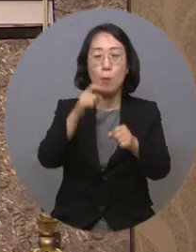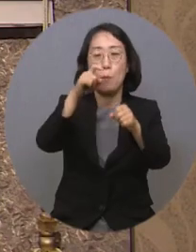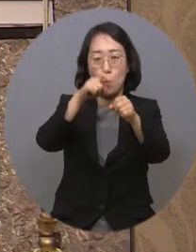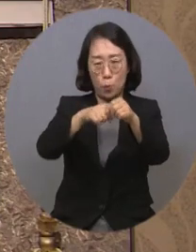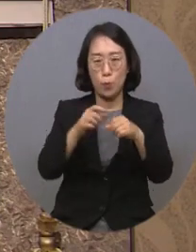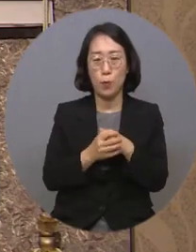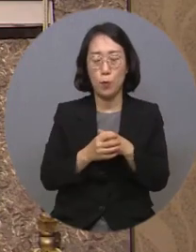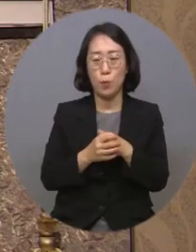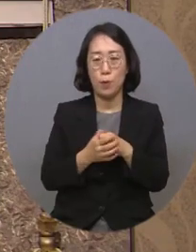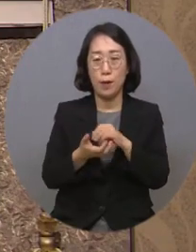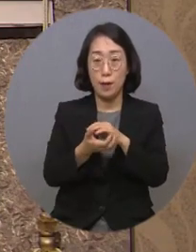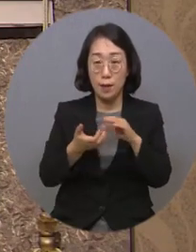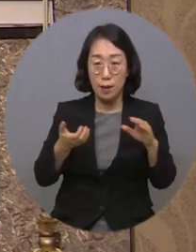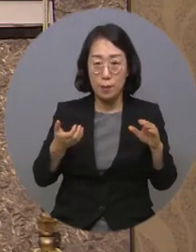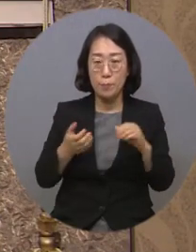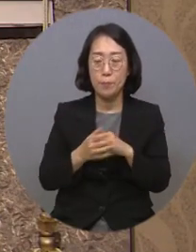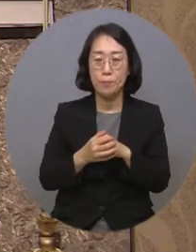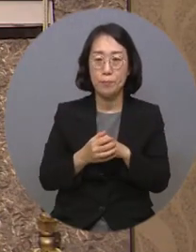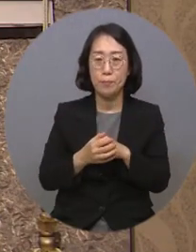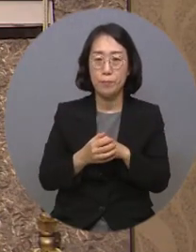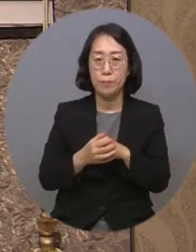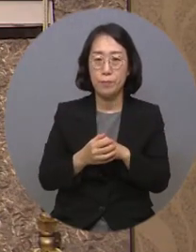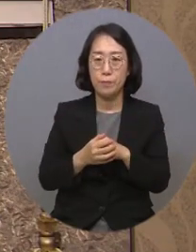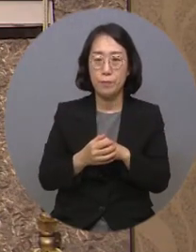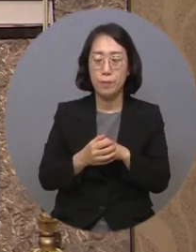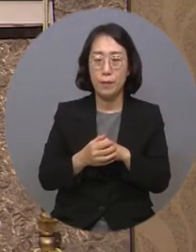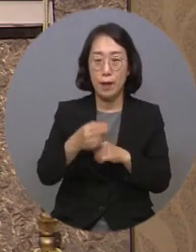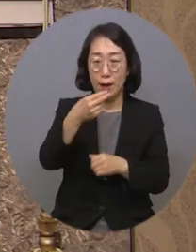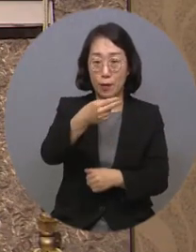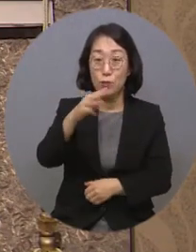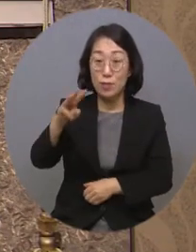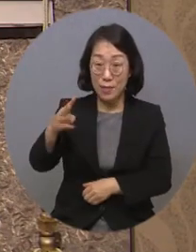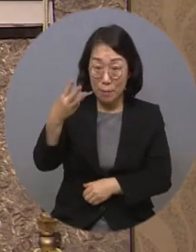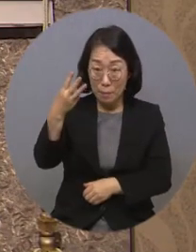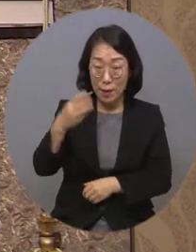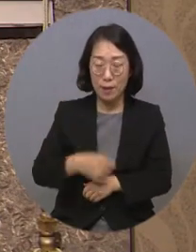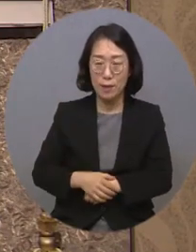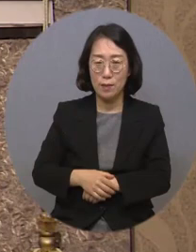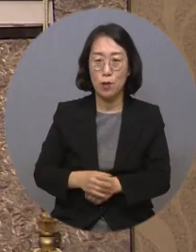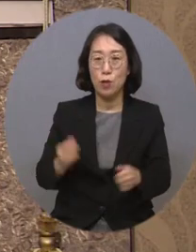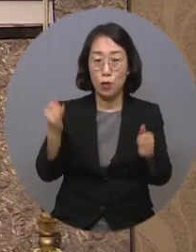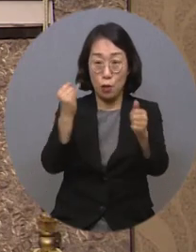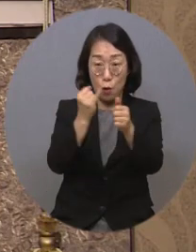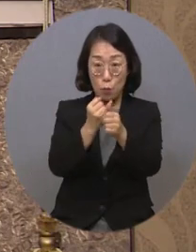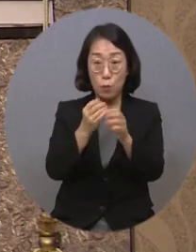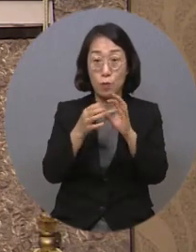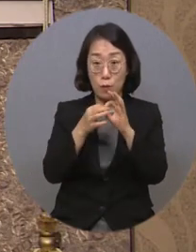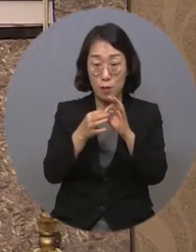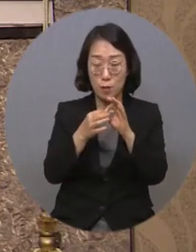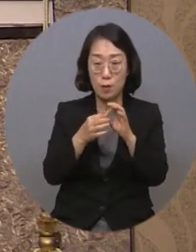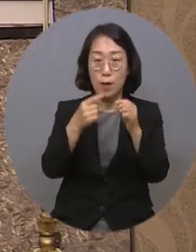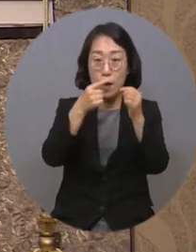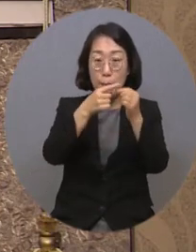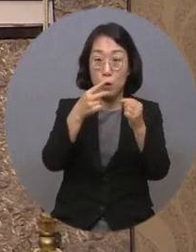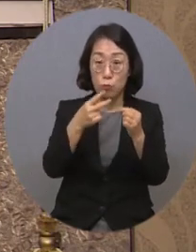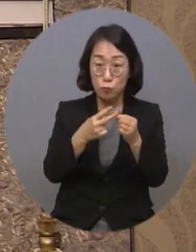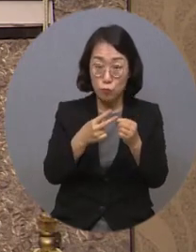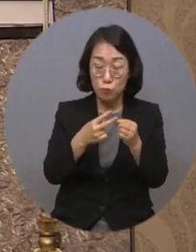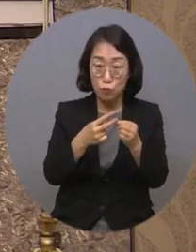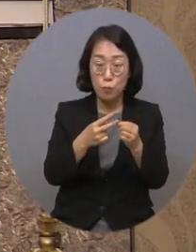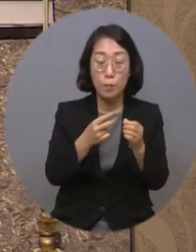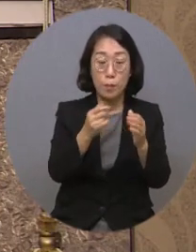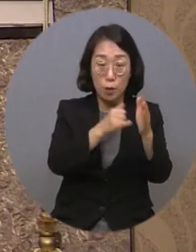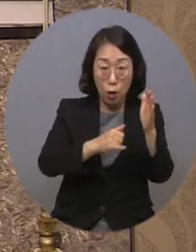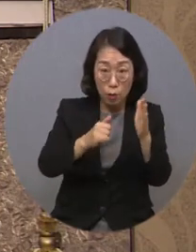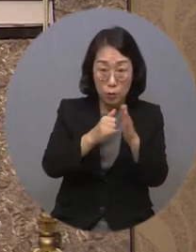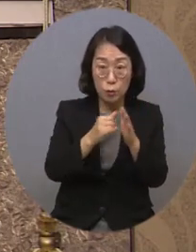제가 그 우리 H300 프로젝트에 결혼 가정 생활도 있잖아요. 현재 네. 제가 두 가정 이렇게 결혼을 시켜서